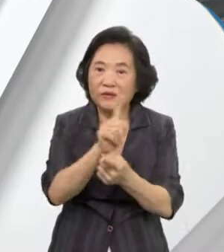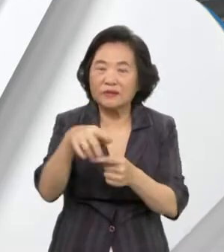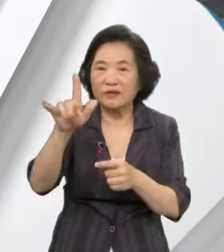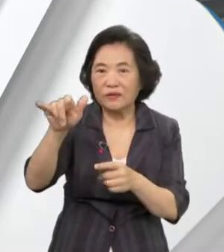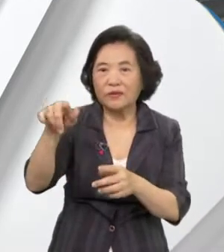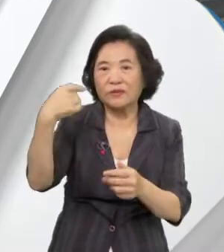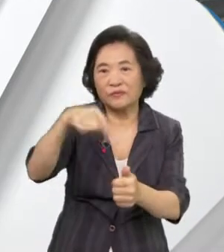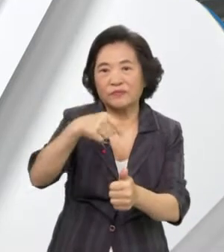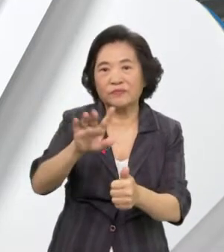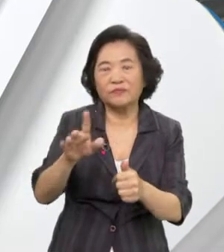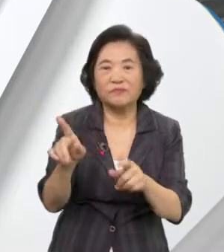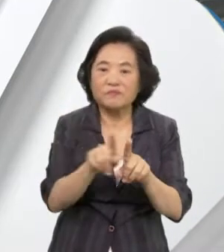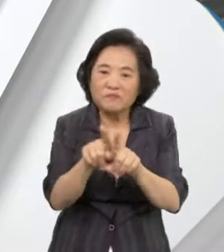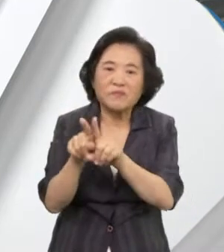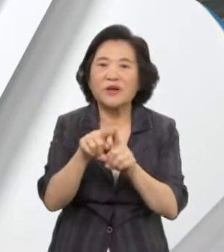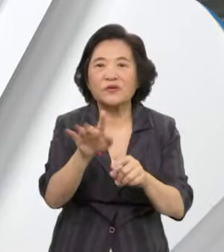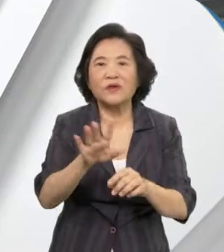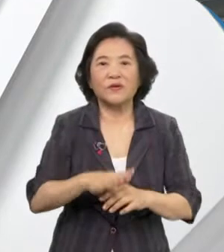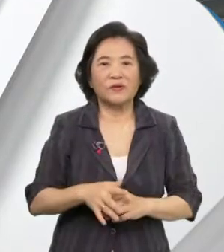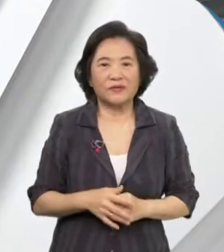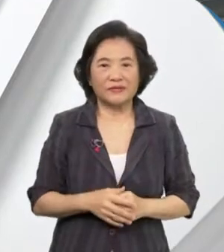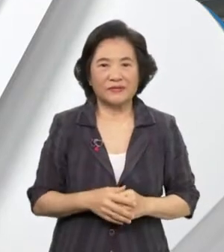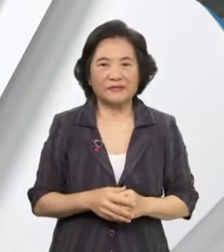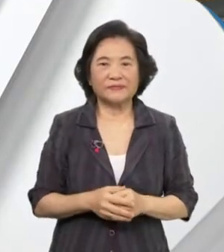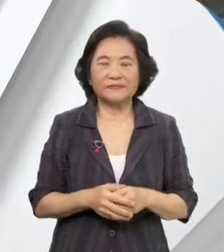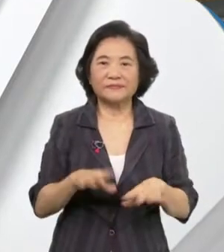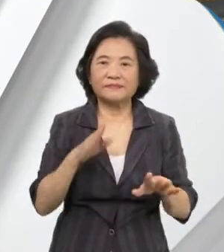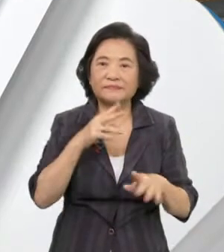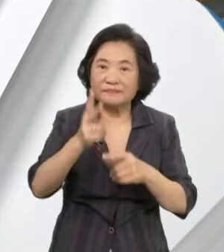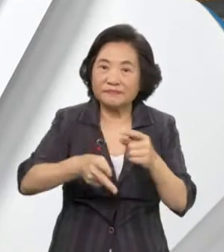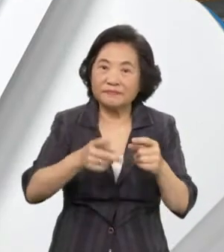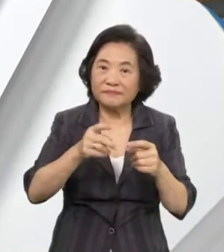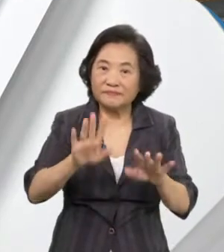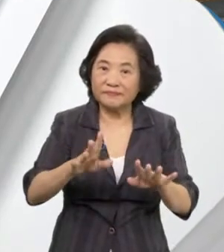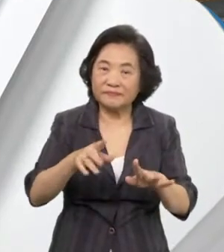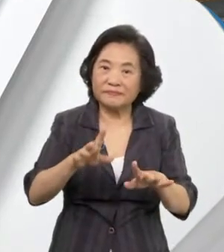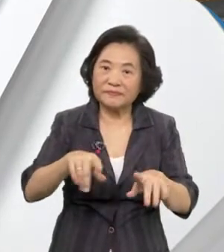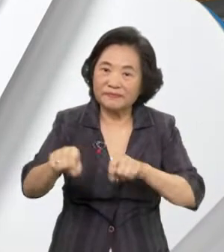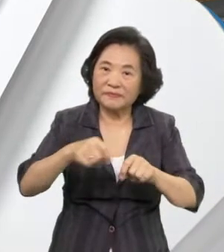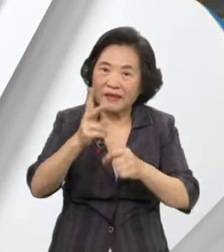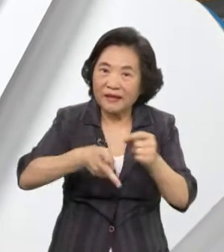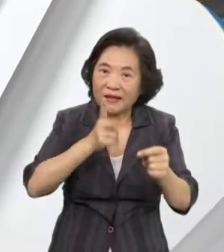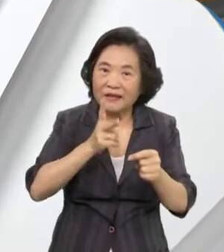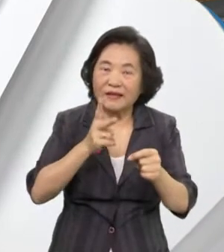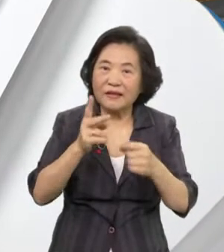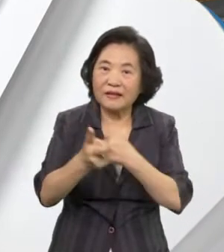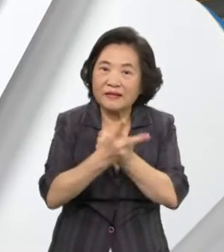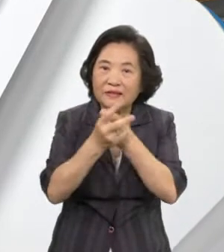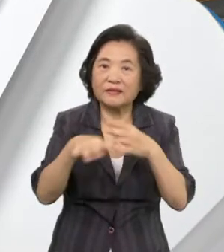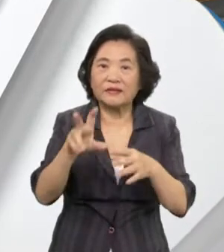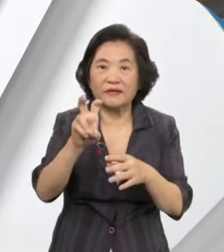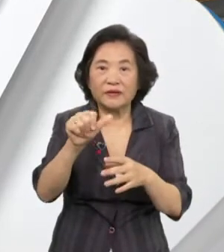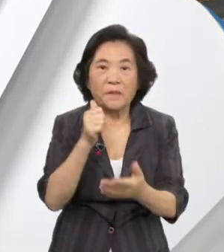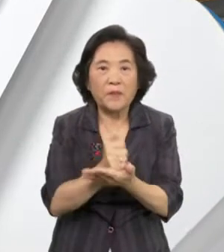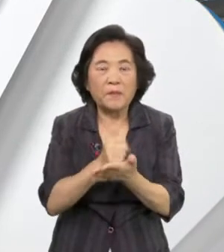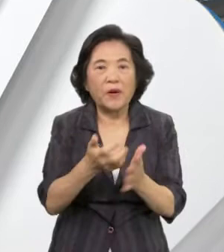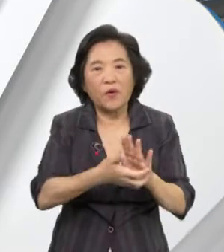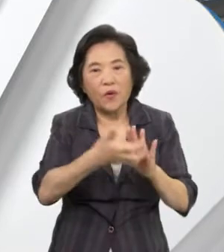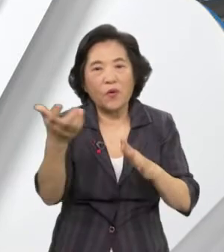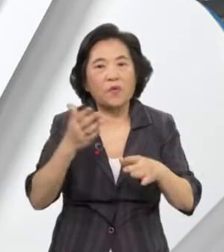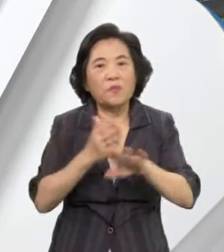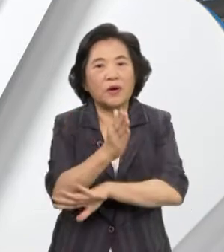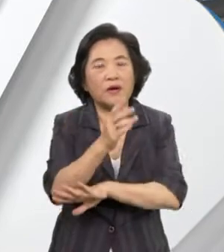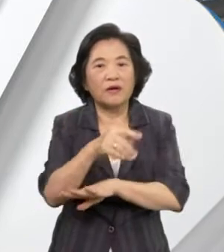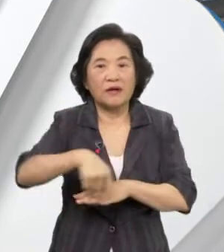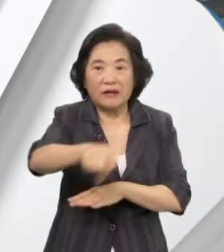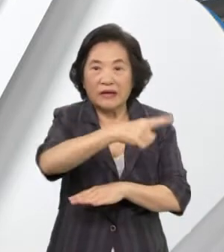业。过程当中就业界实质来做判，今年计划是提前改的，两百有25届预计才通